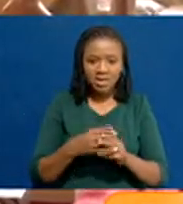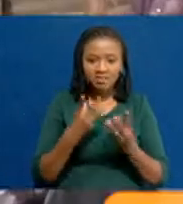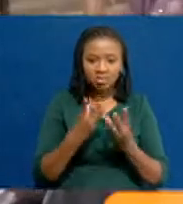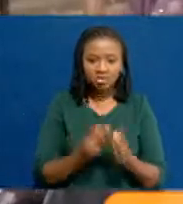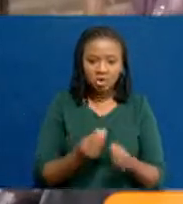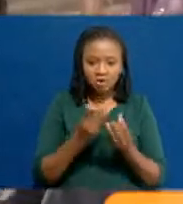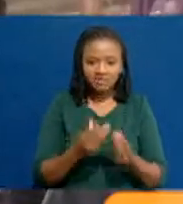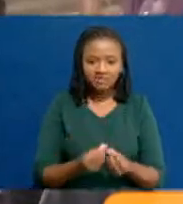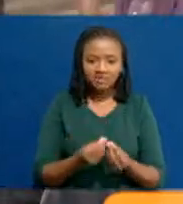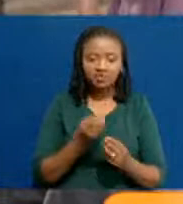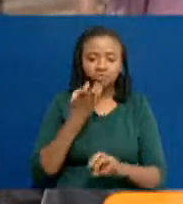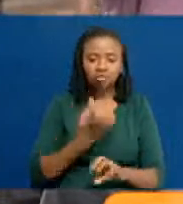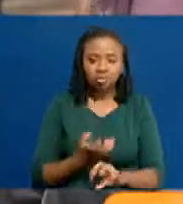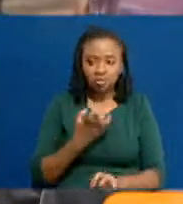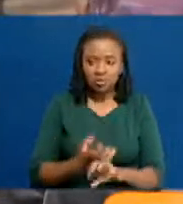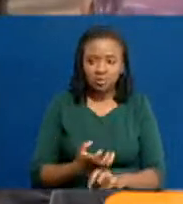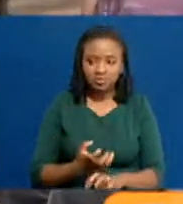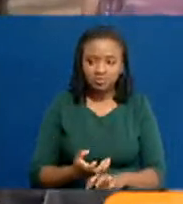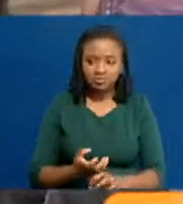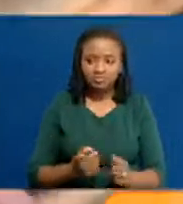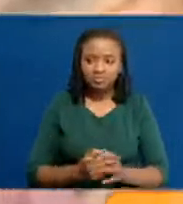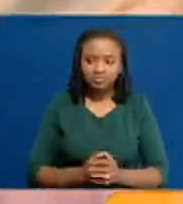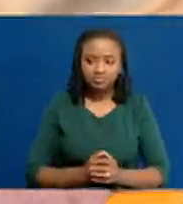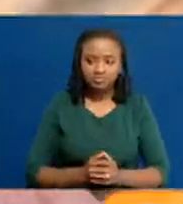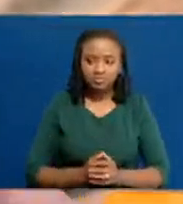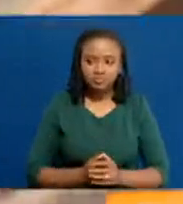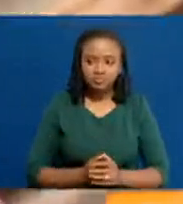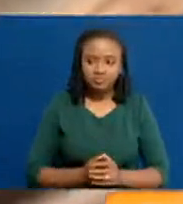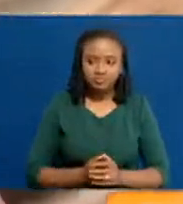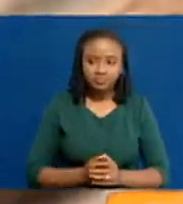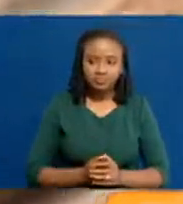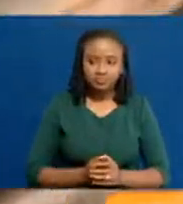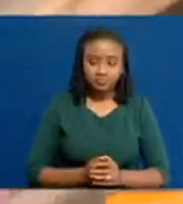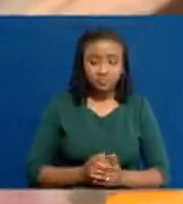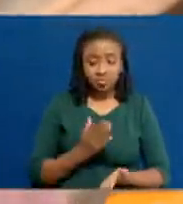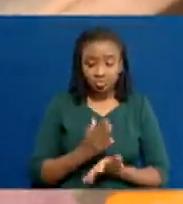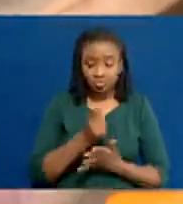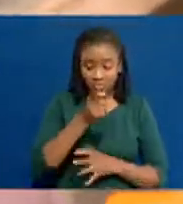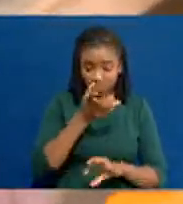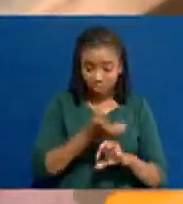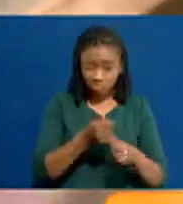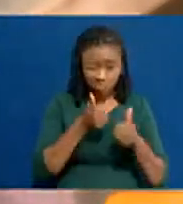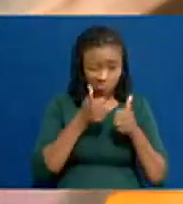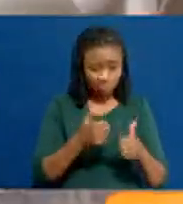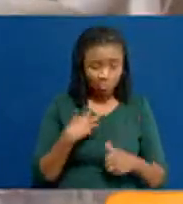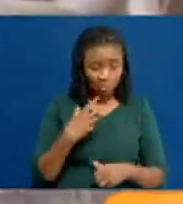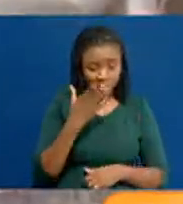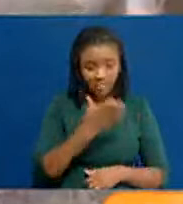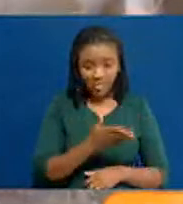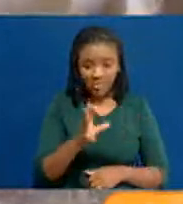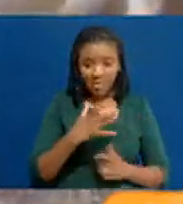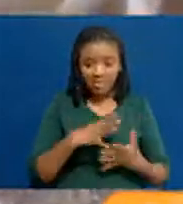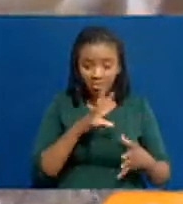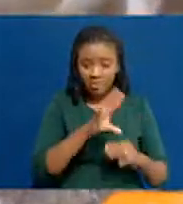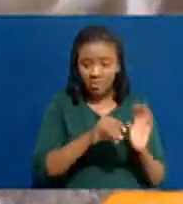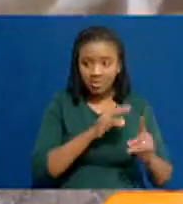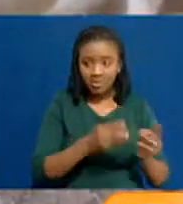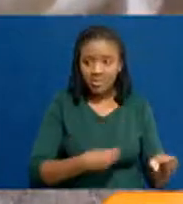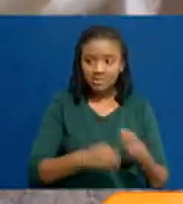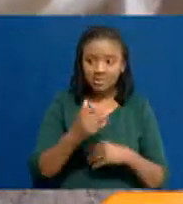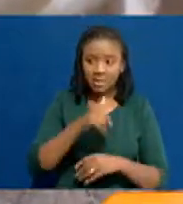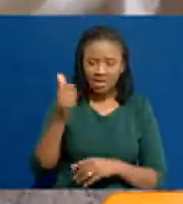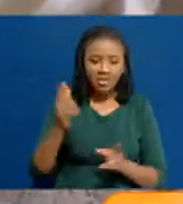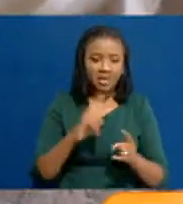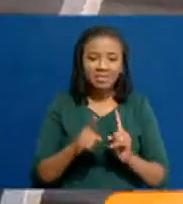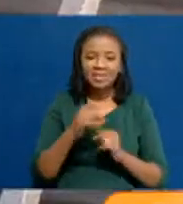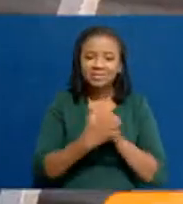Kisii. Licha ya umaarufu huo, hali ya umaskini ungali umekita mizizi hapa. Matumaini hapa ni uwepo